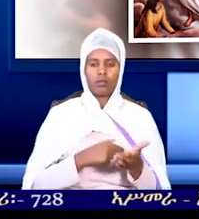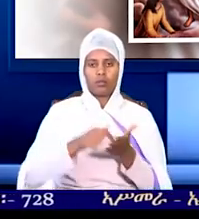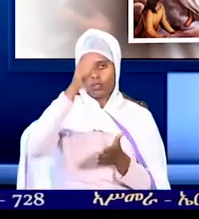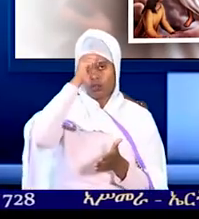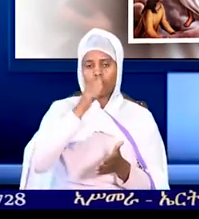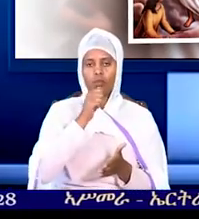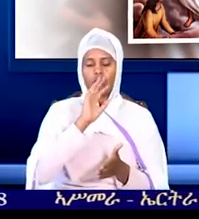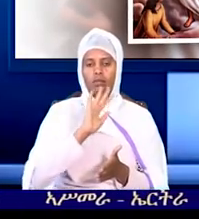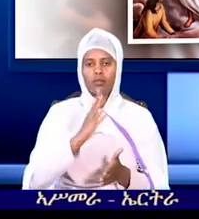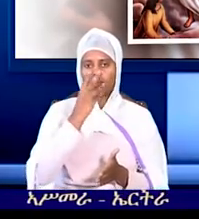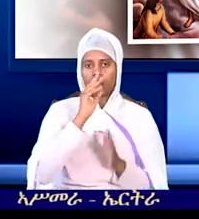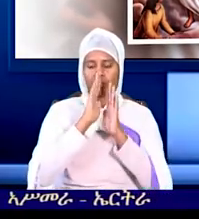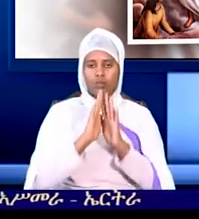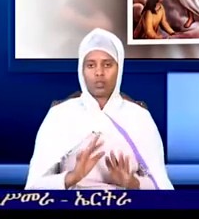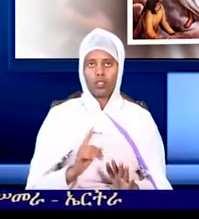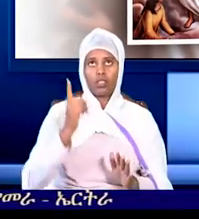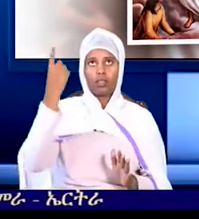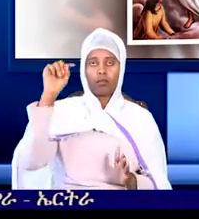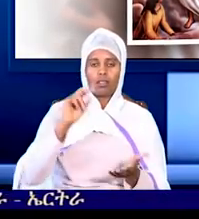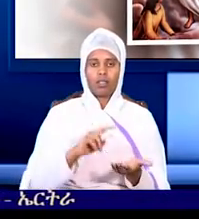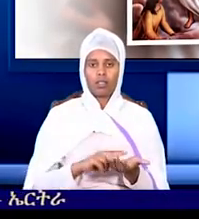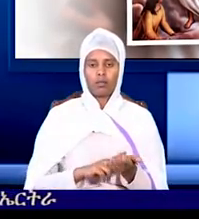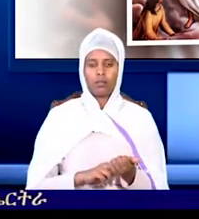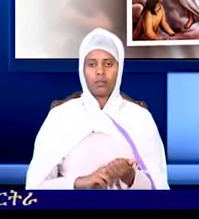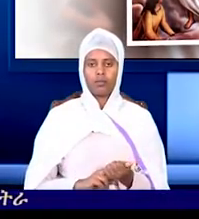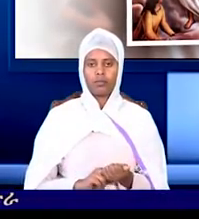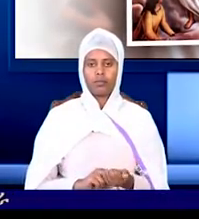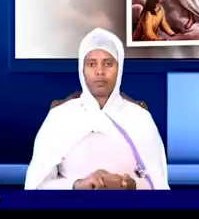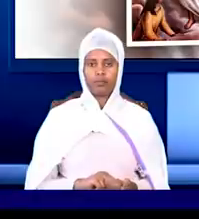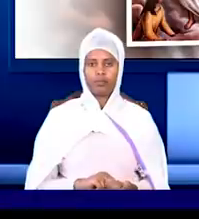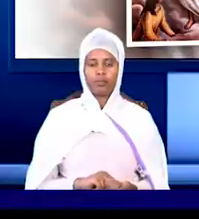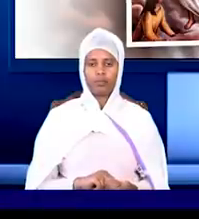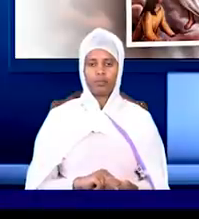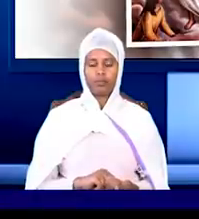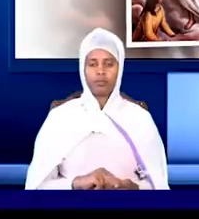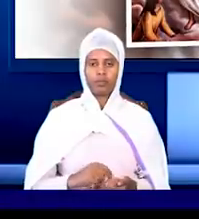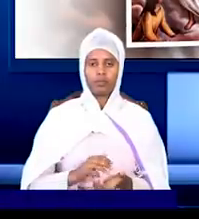فقاده يقبر لنا سبحات لإغذيابهر ولا ولا دي ترنقل ولا مسك ولا كبر